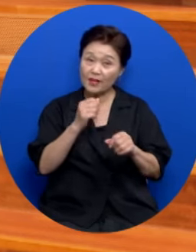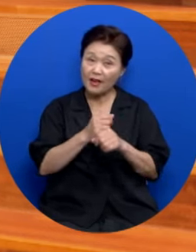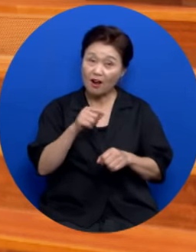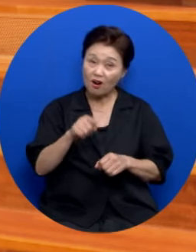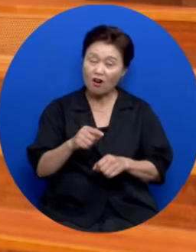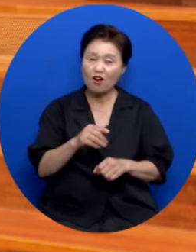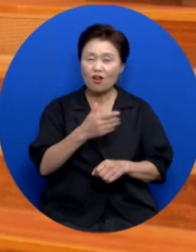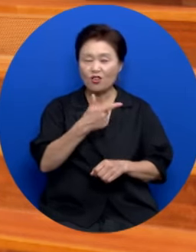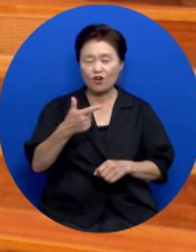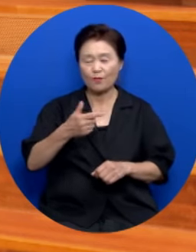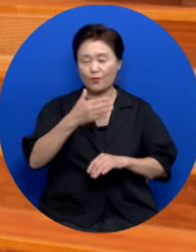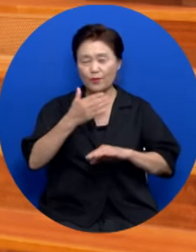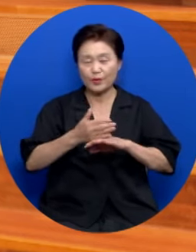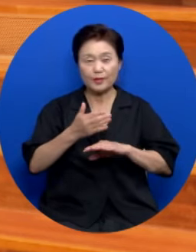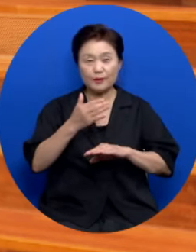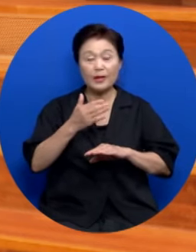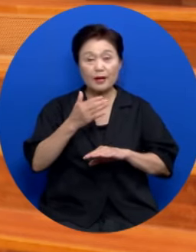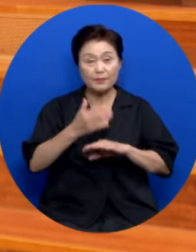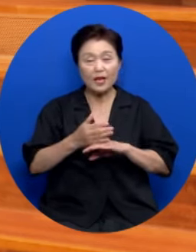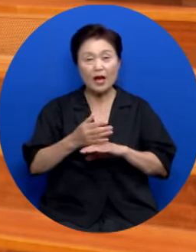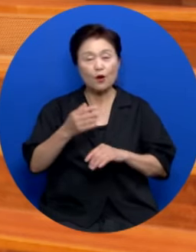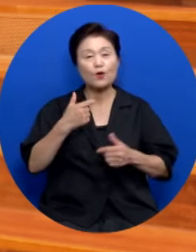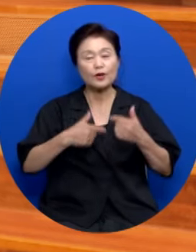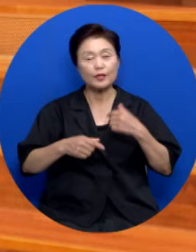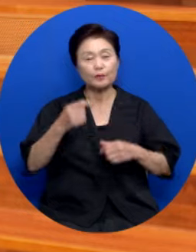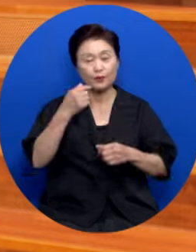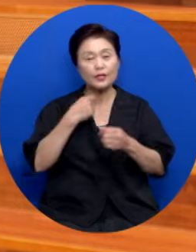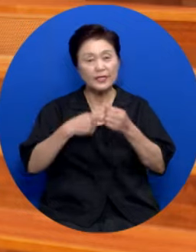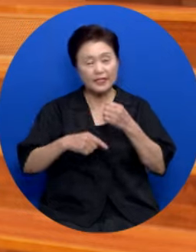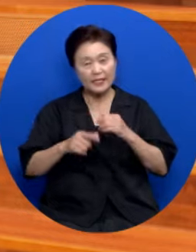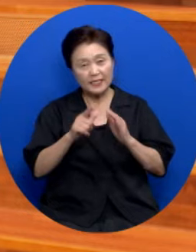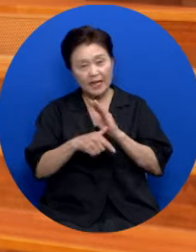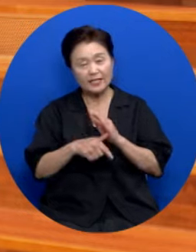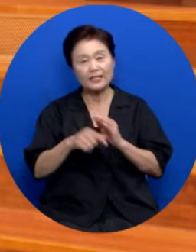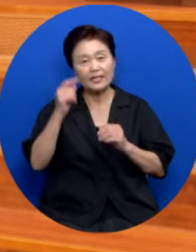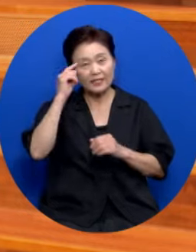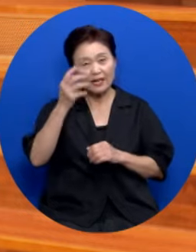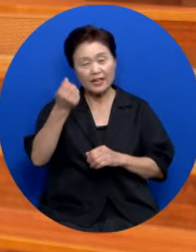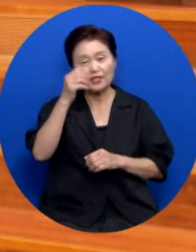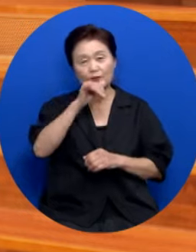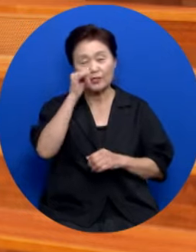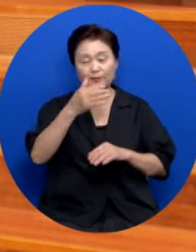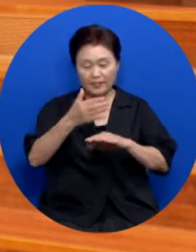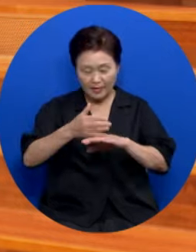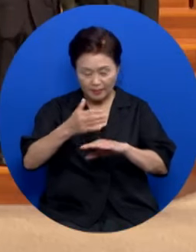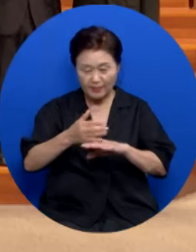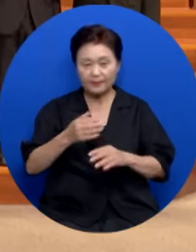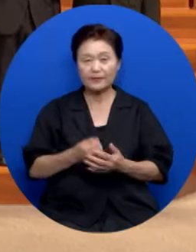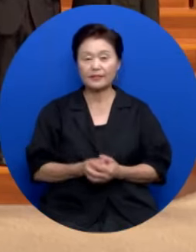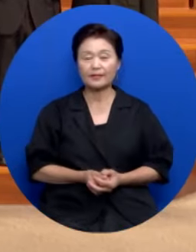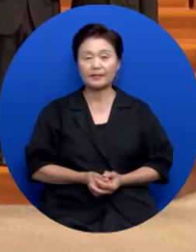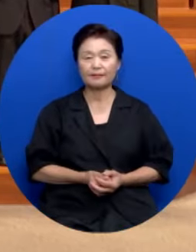참으로 깊은 의미와 또 축하할 만한 복된 시간이었다고 생각을 합니다. 감사합니다.